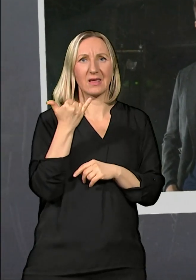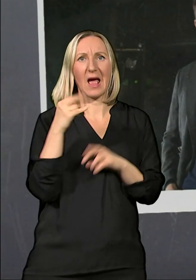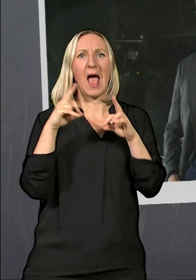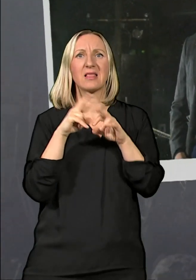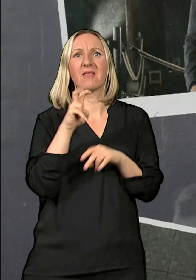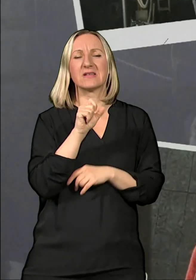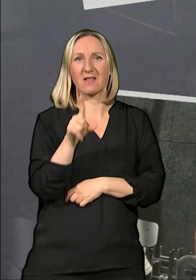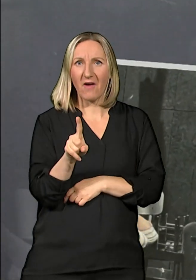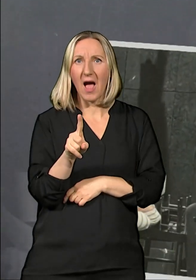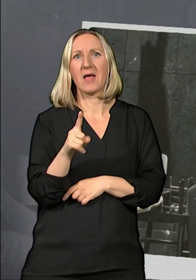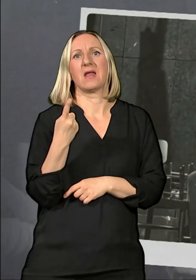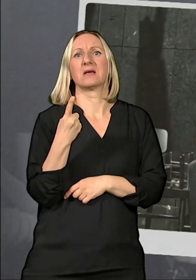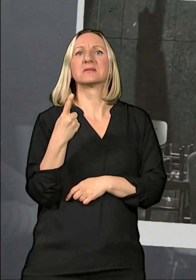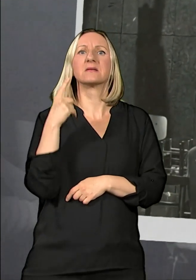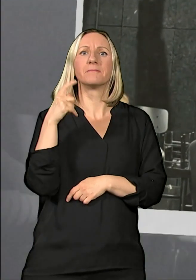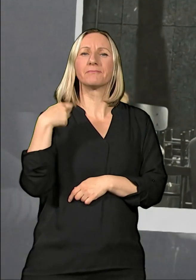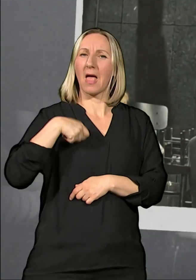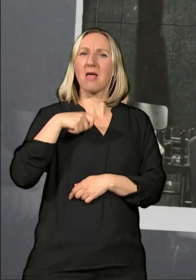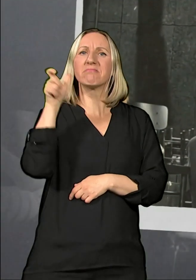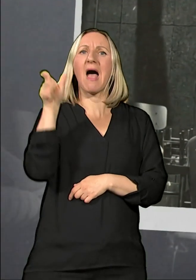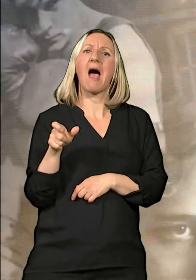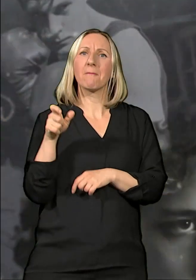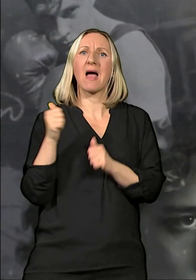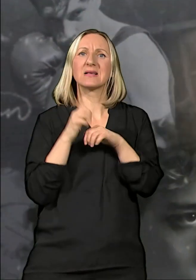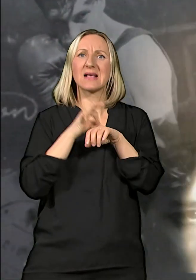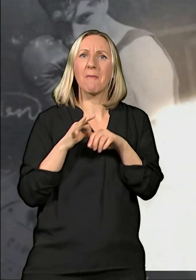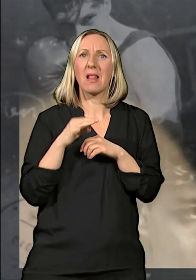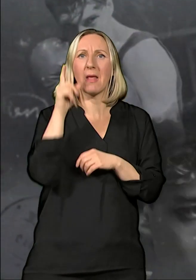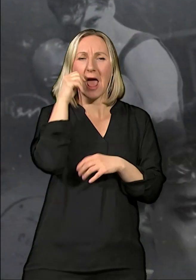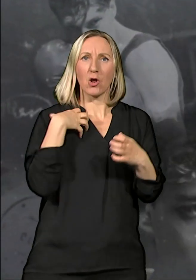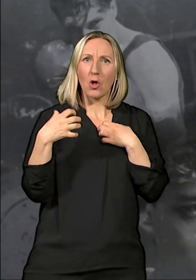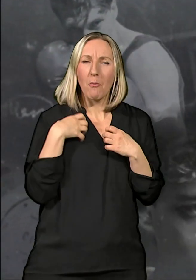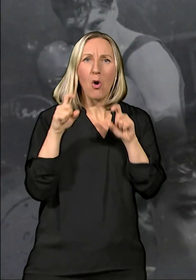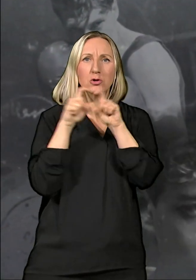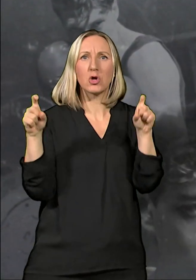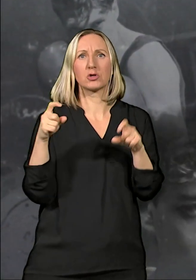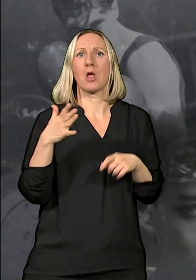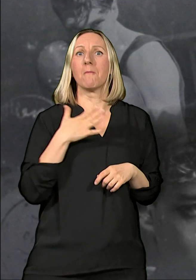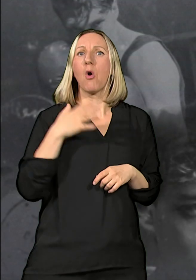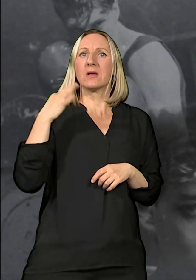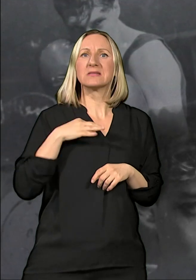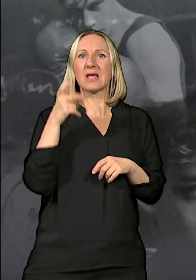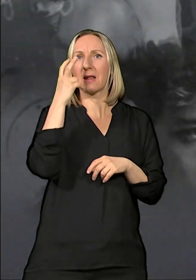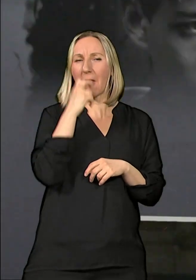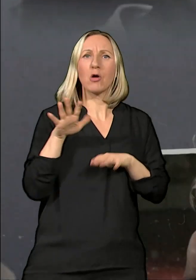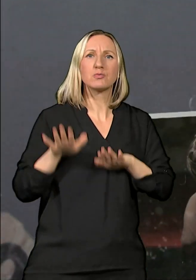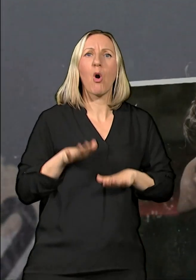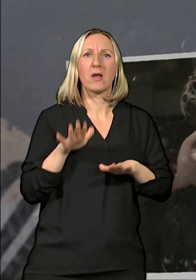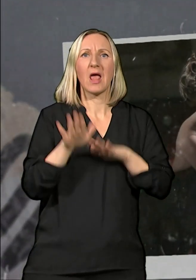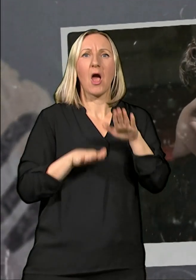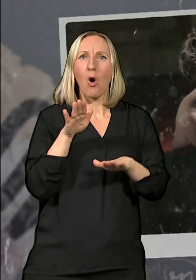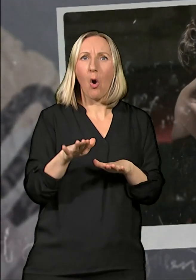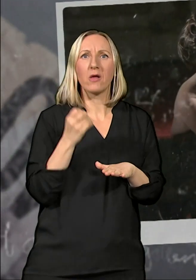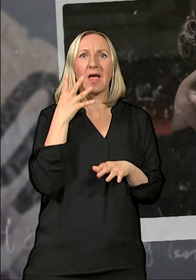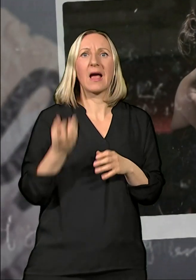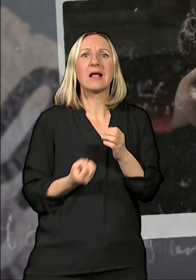212, Dama sa kamelijama u Narodnom pozorištu, Moj sin malo sporije hoda, Kad su cvetele tikve, Bal i laž u